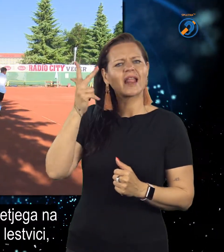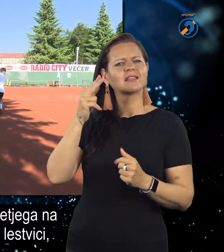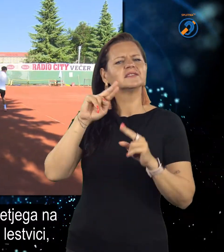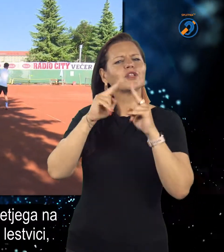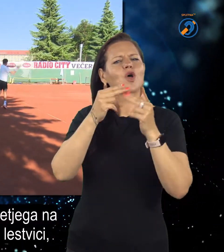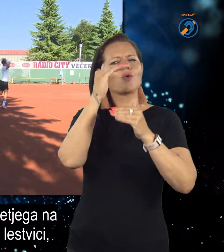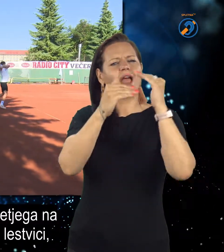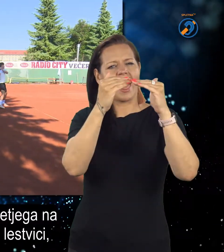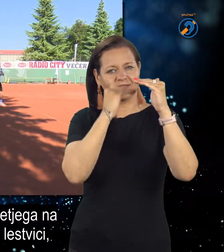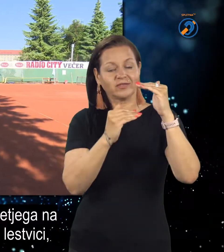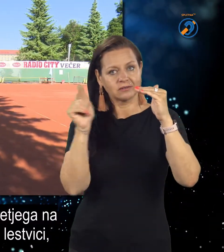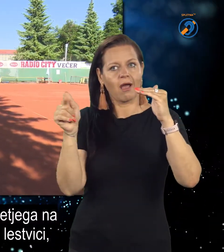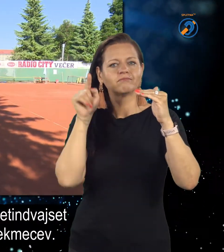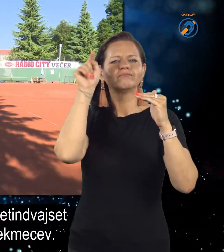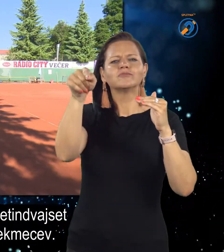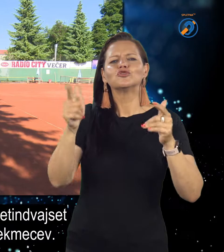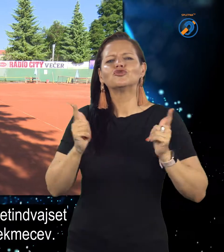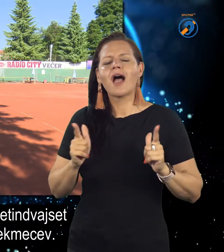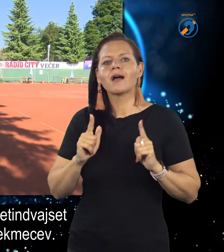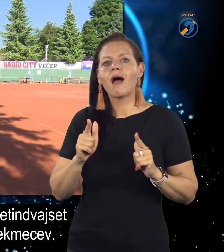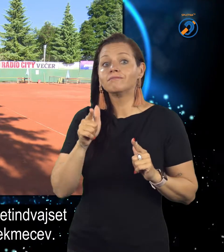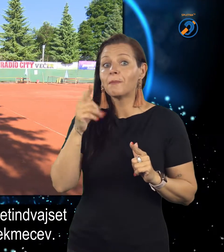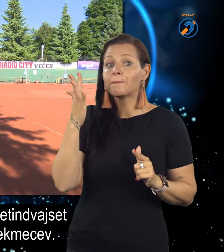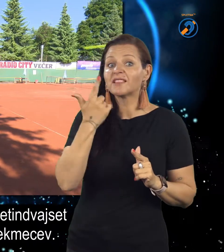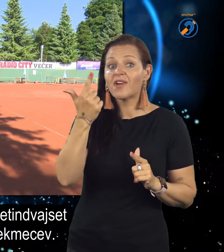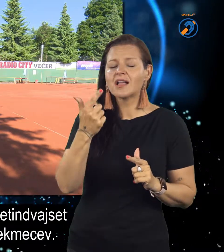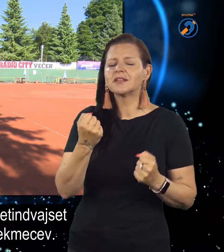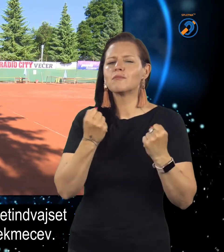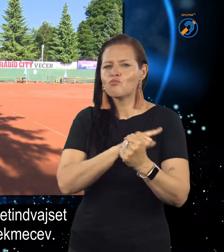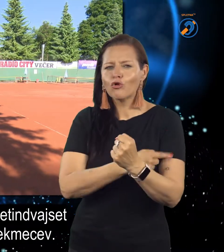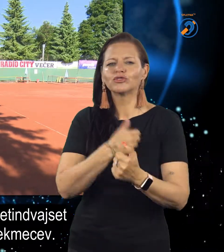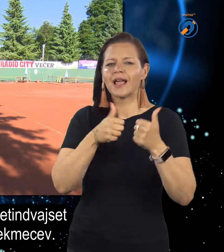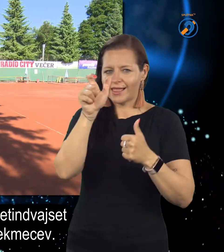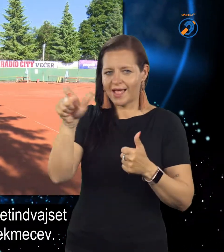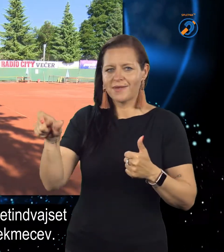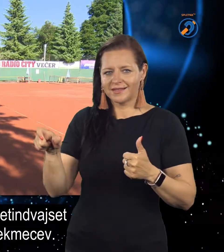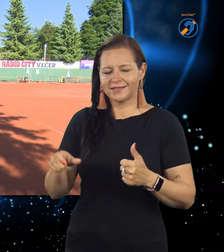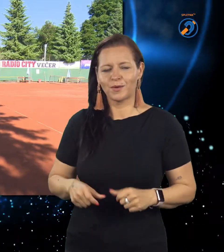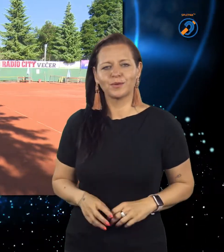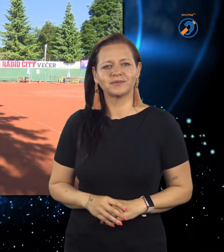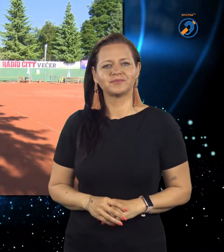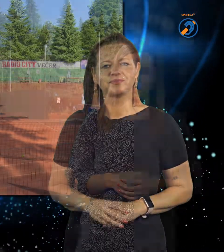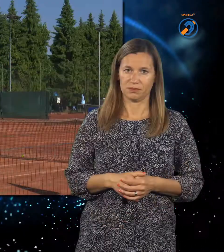Marina, tretjega na svetovni lestvici, tam čaka 25 močnih tekmovalcev.